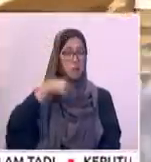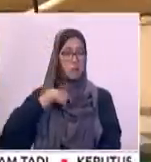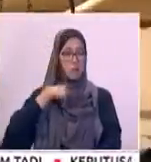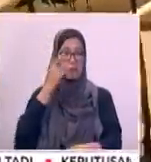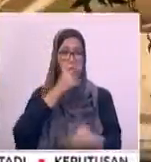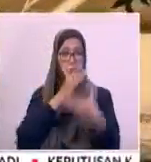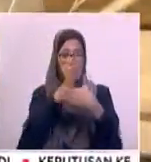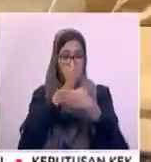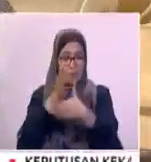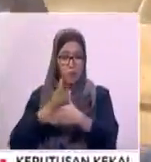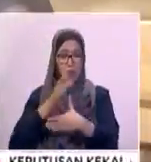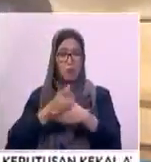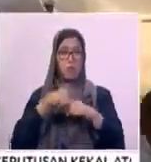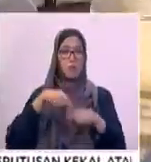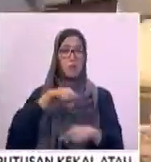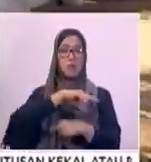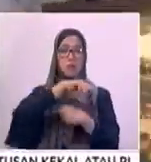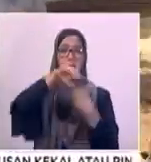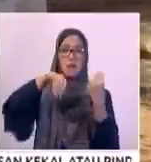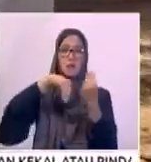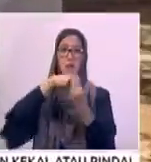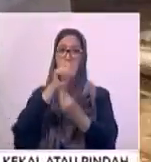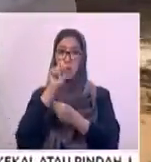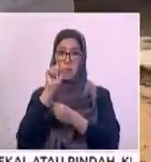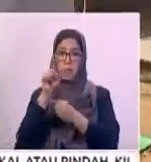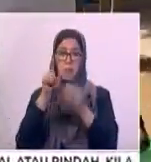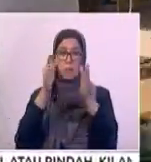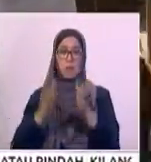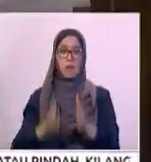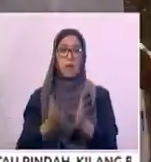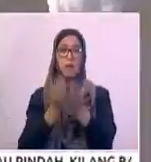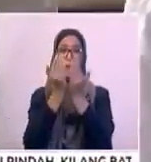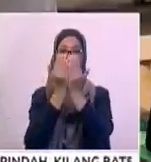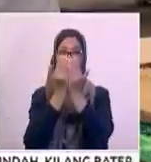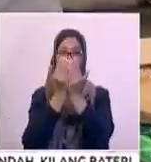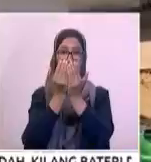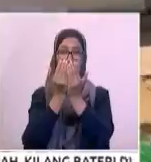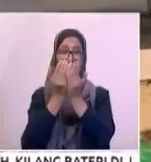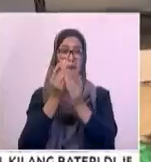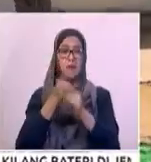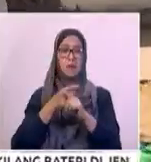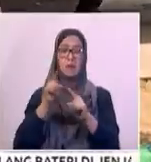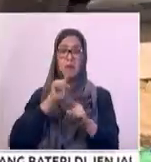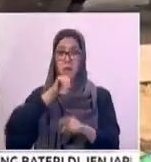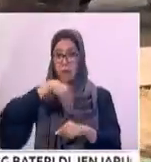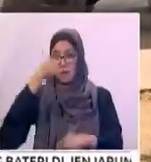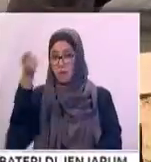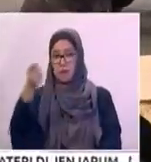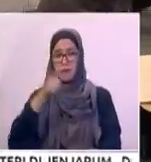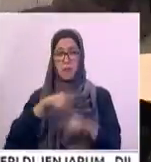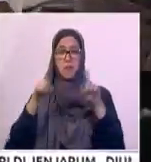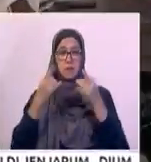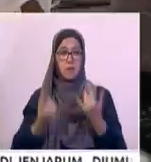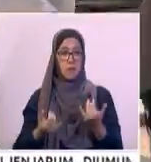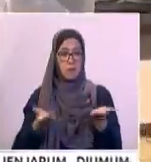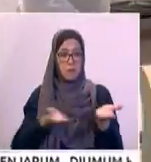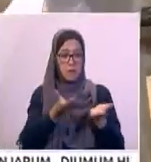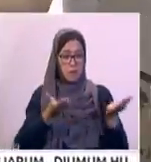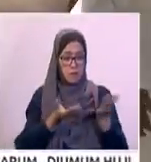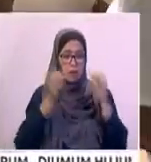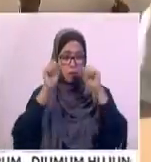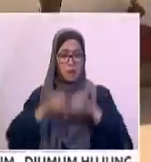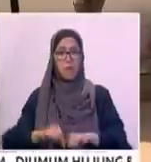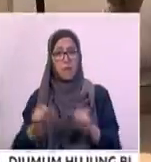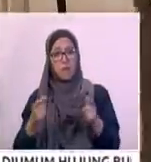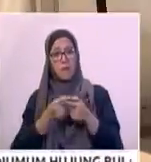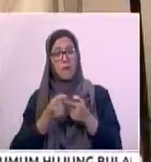yang sedang berdoa di sebelah sana. Cuma saya ada jumpa beberapa jemaah kita di sini, dan kalau kita boleh bersama mereka seketika,